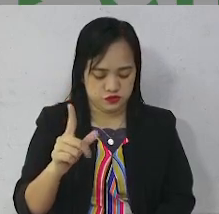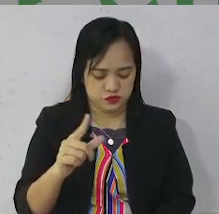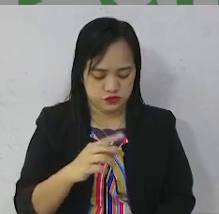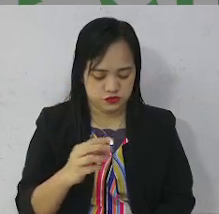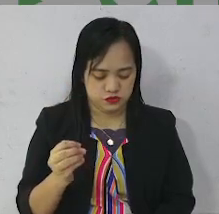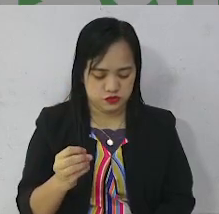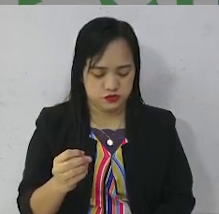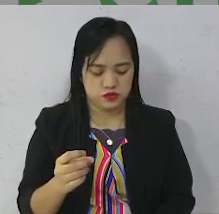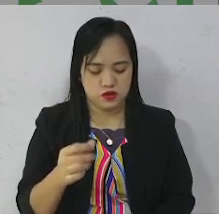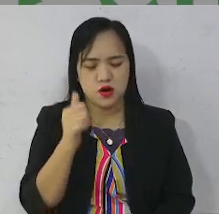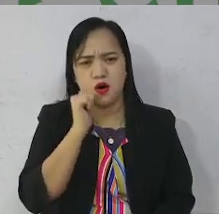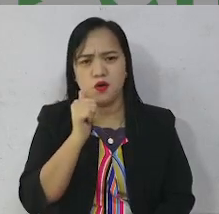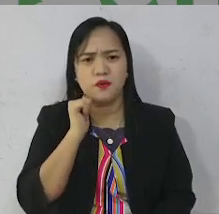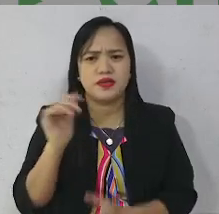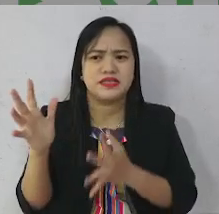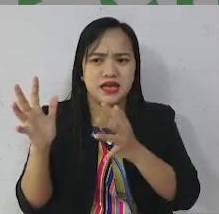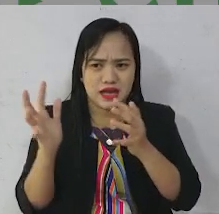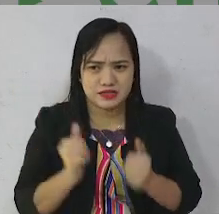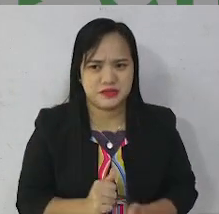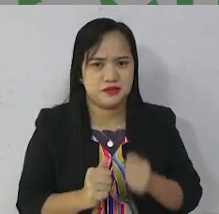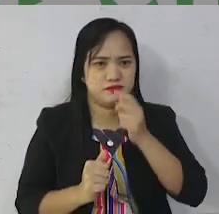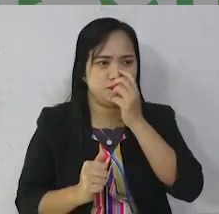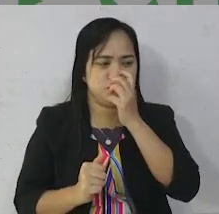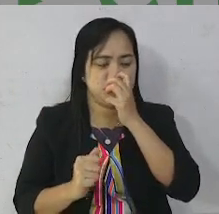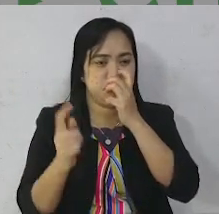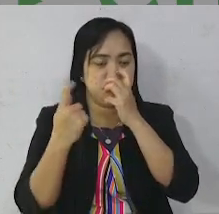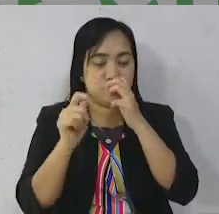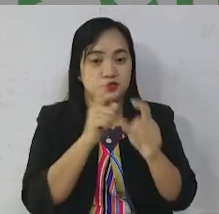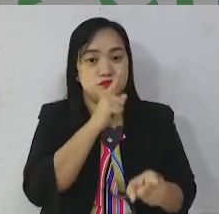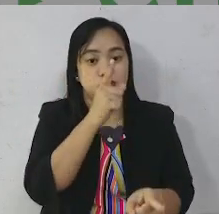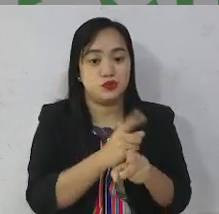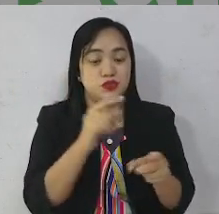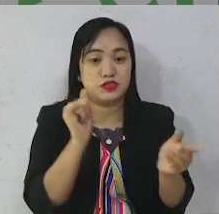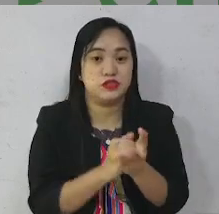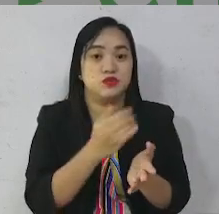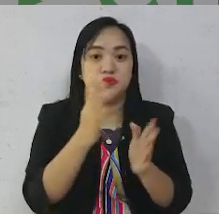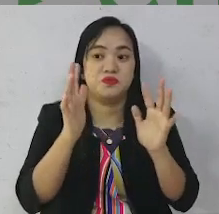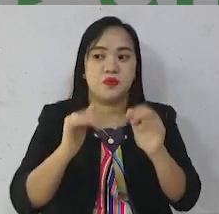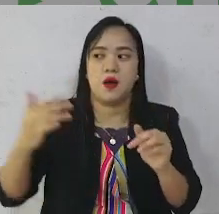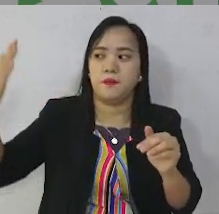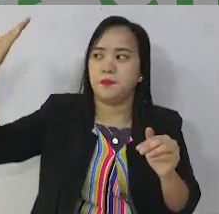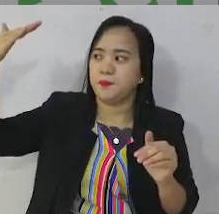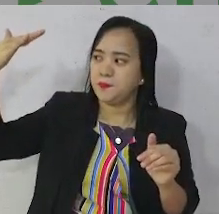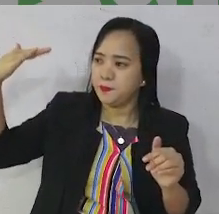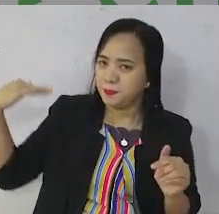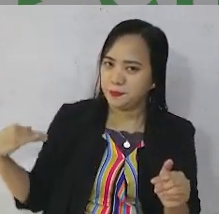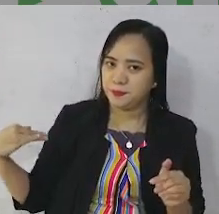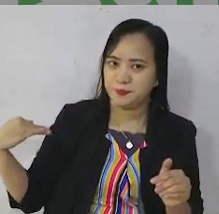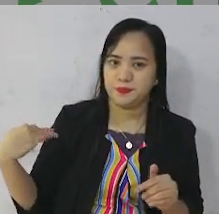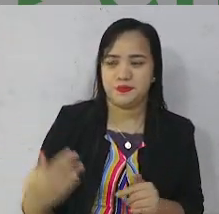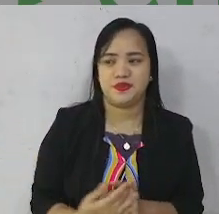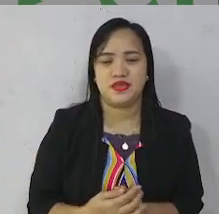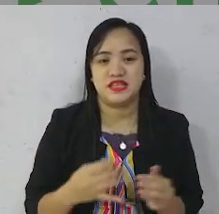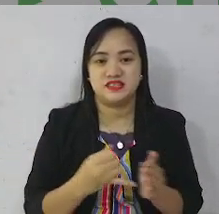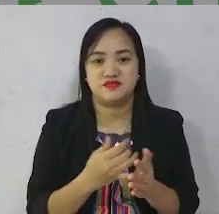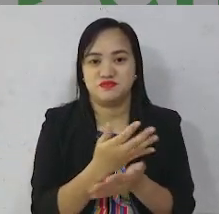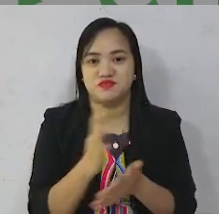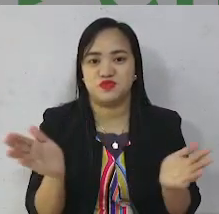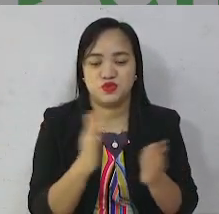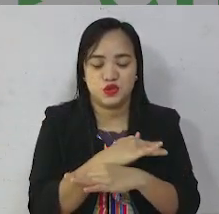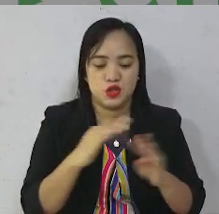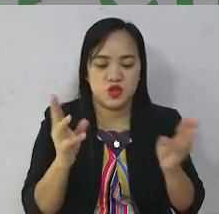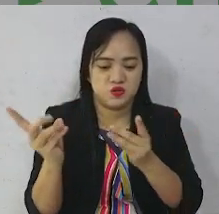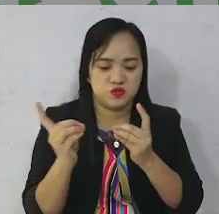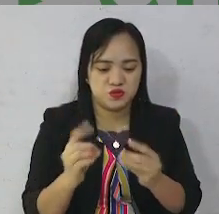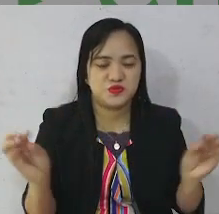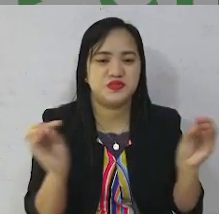Accept the fact na talagang maliit eh Oo or Ganun talaga yun talaga eh o wala na talaga tayong magagawa doon Gan mas